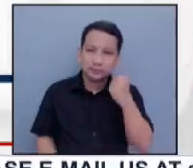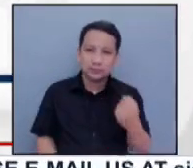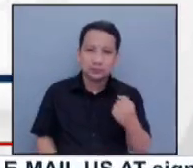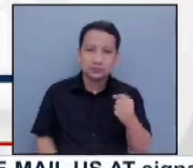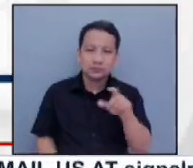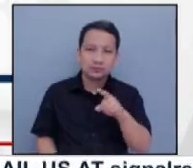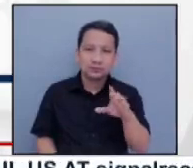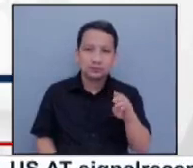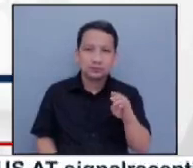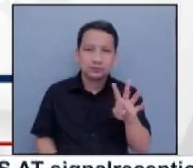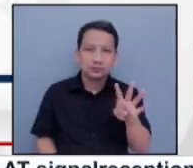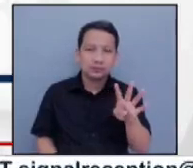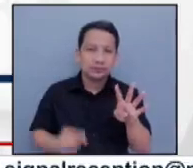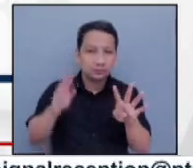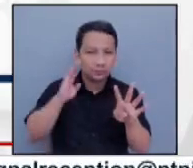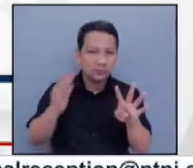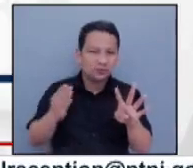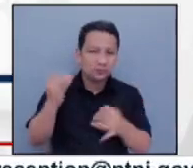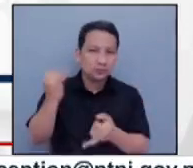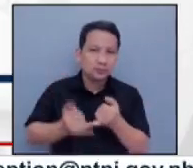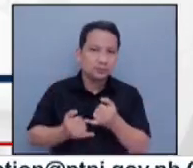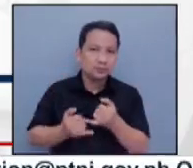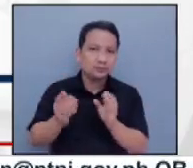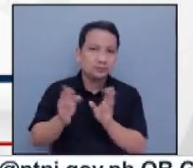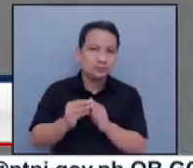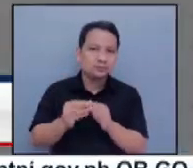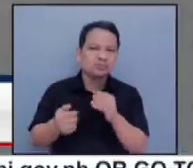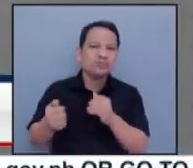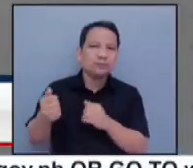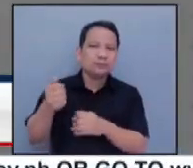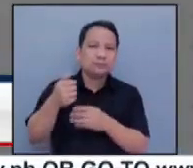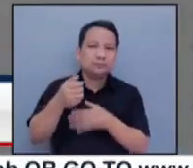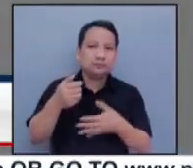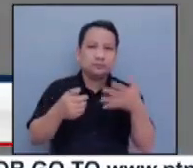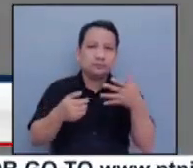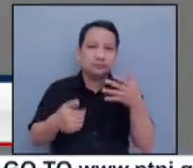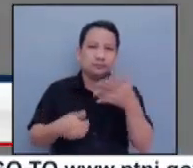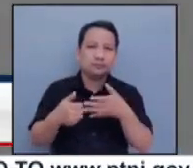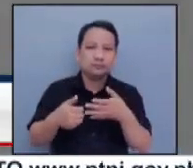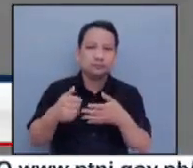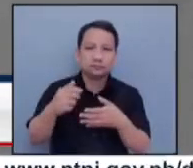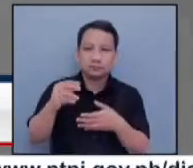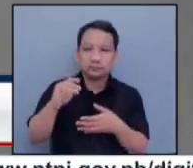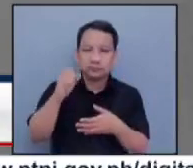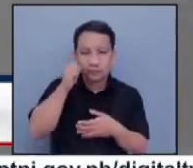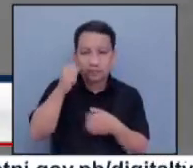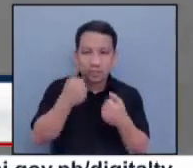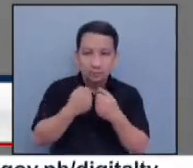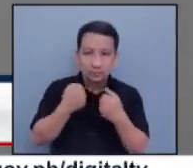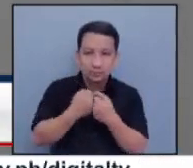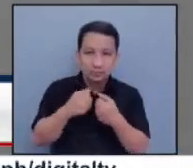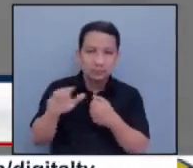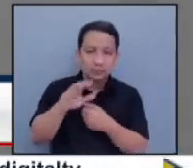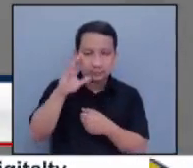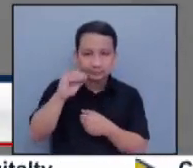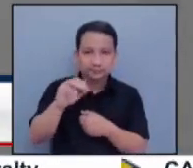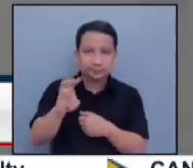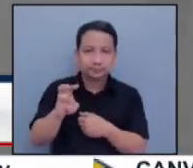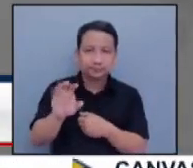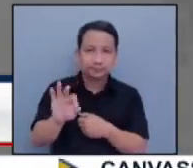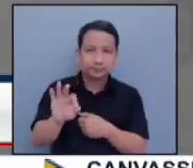ang bronze. Sa huling araw ng mga laban, humabol sa gintong medalya si Yumir Marshall para sa larong boxing men's 69 kg